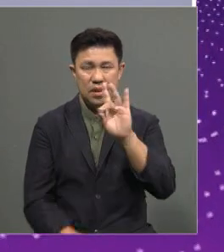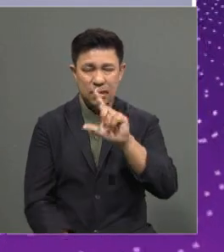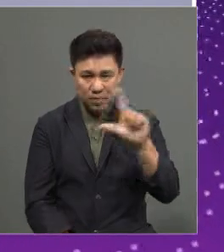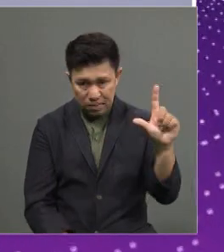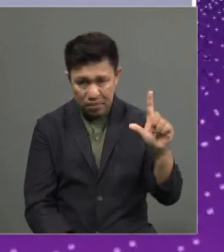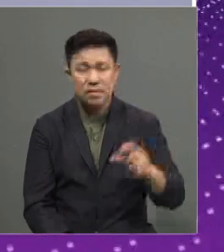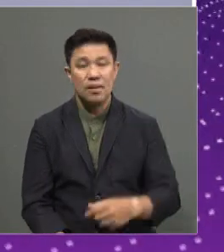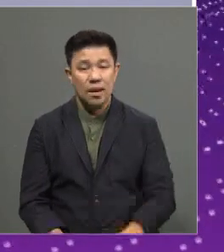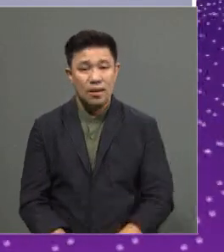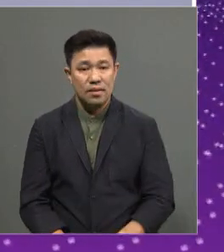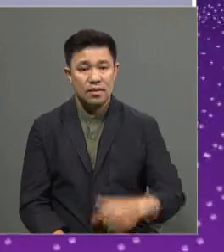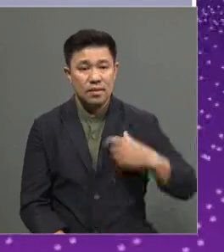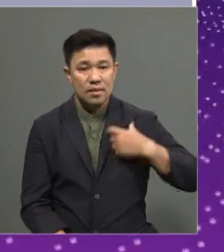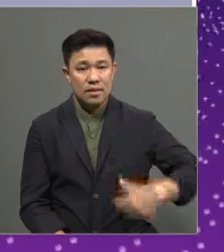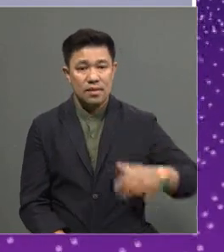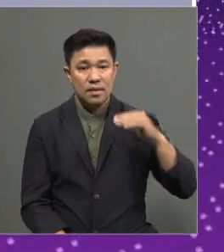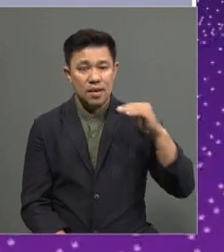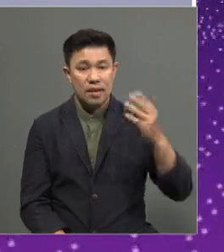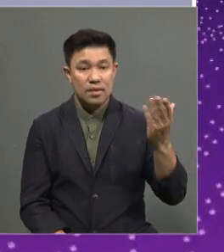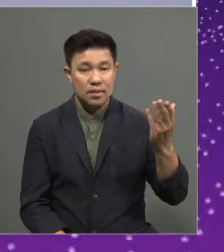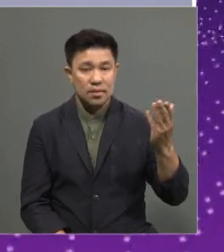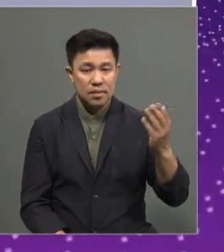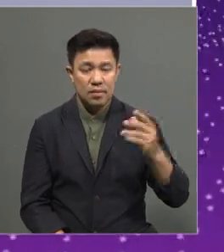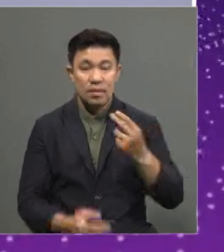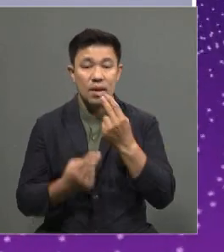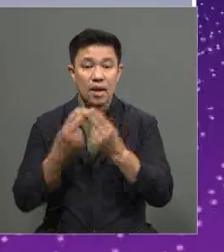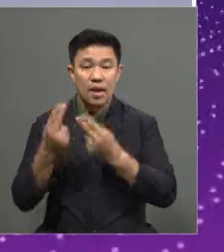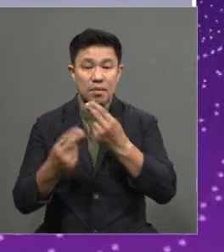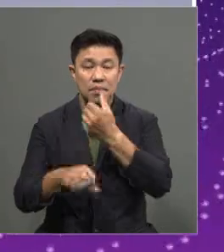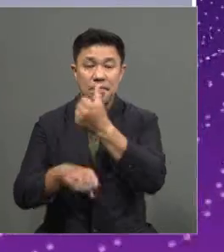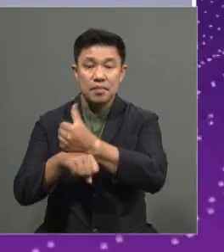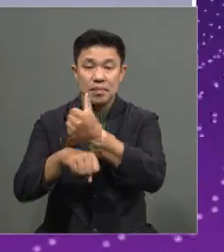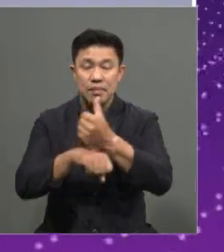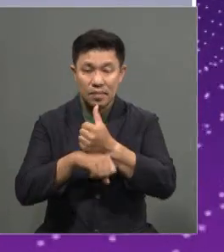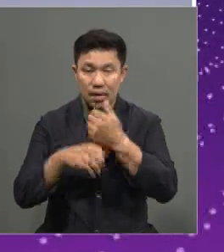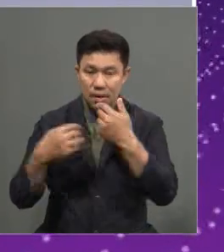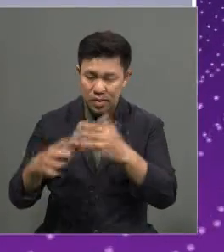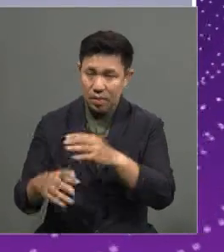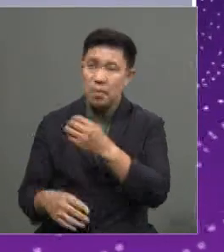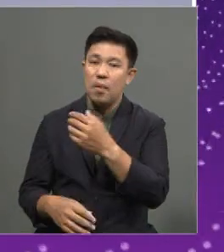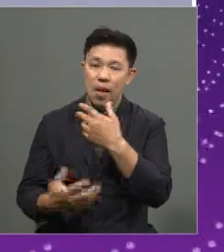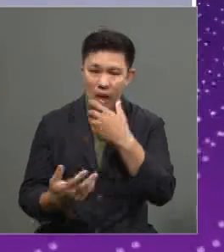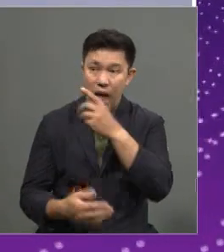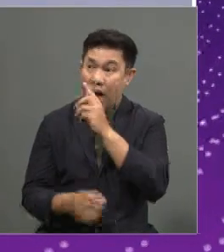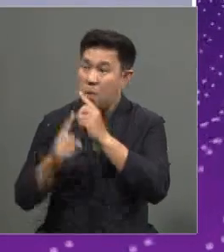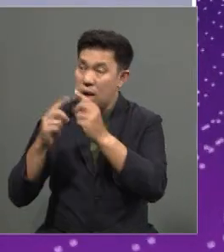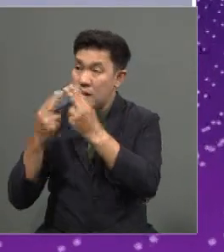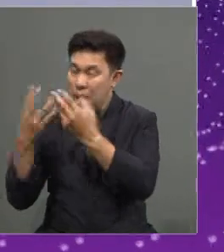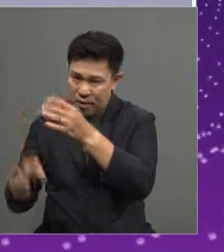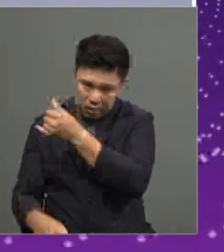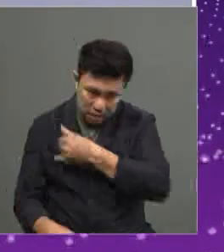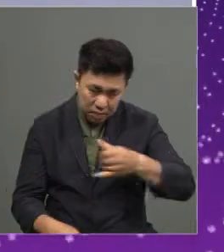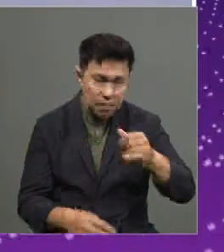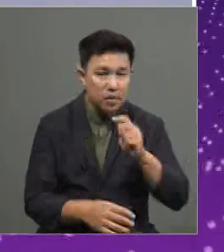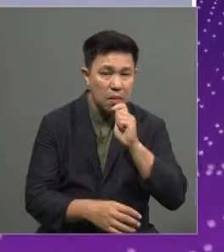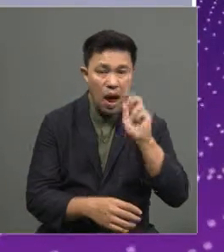วันนี้เนี่ยทางทนายวิทูลเก่งงานเนี่ยได้เข้าไปเยี่ยมบอสนะครับแล้วหลังจากนั้นเนี่ยก็เลยได้มาให้สัมภาษณ์นักข่าวซึ่งหนึ่งในข้อมูลที่เปิดออกม